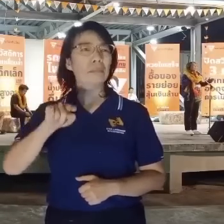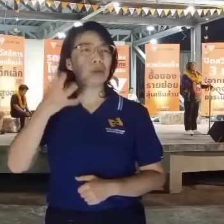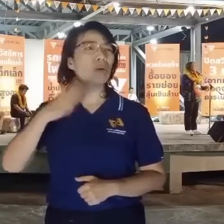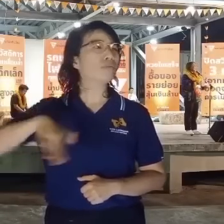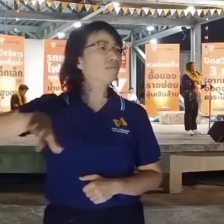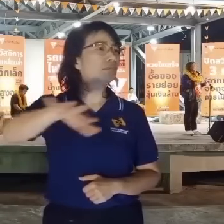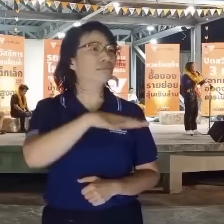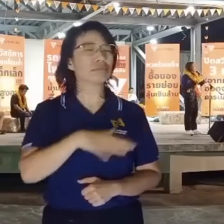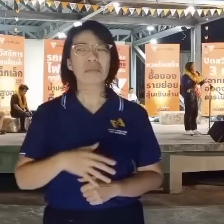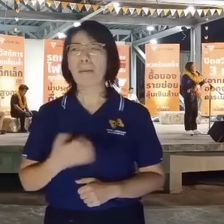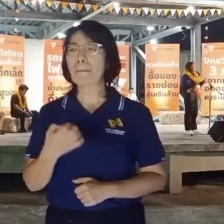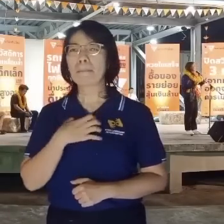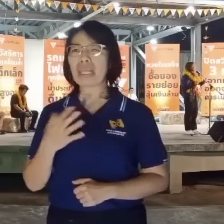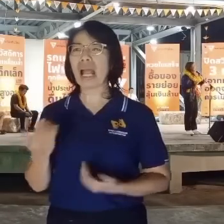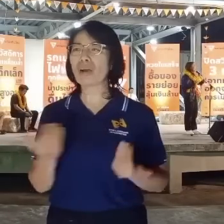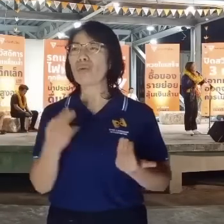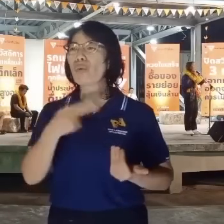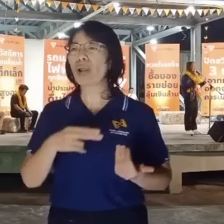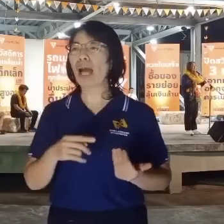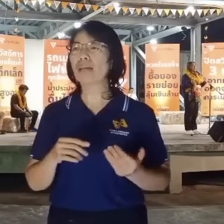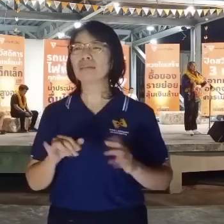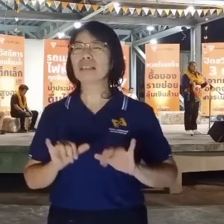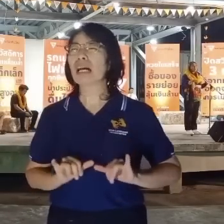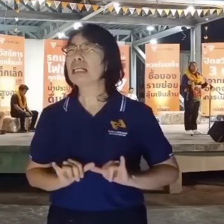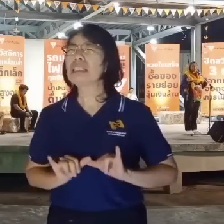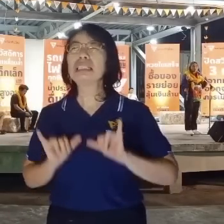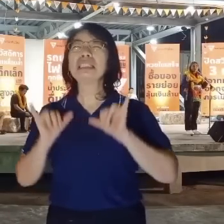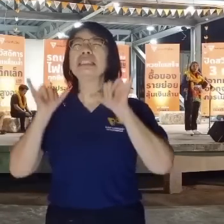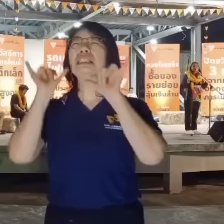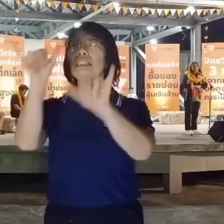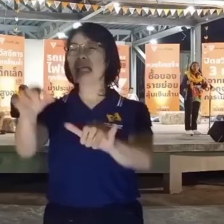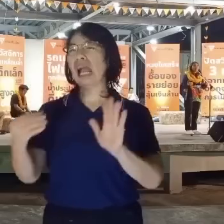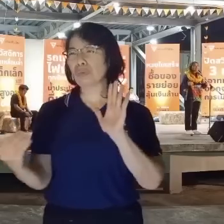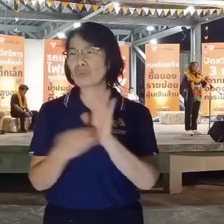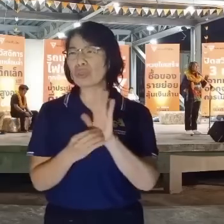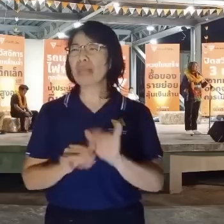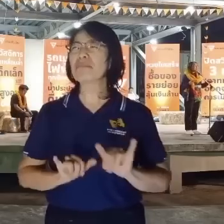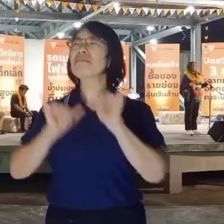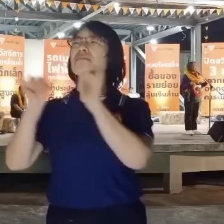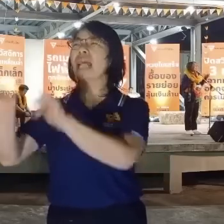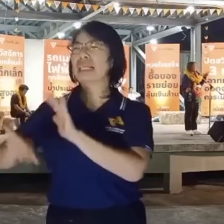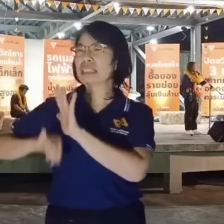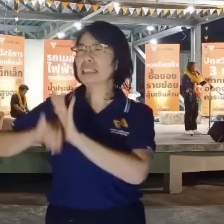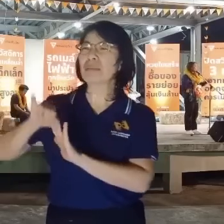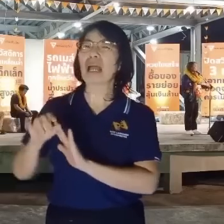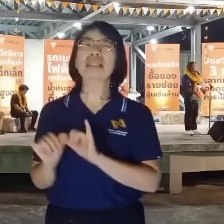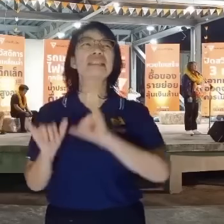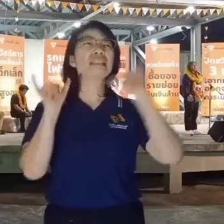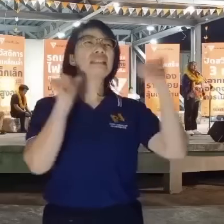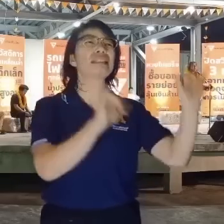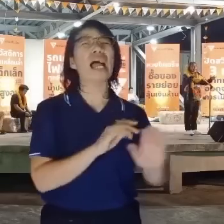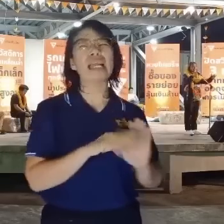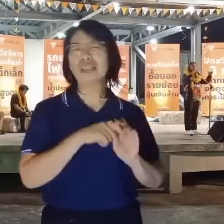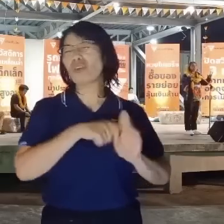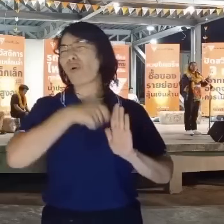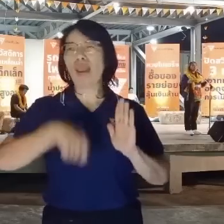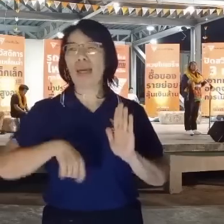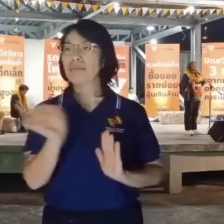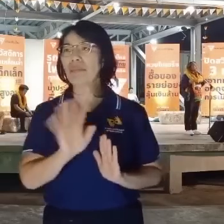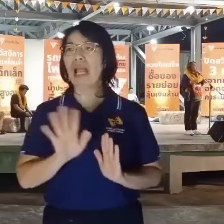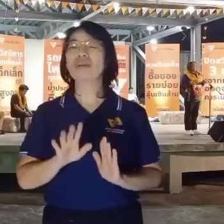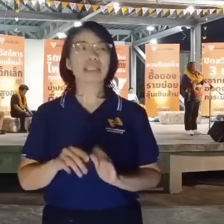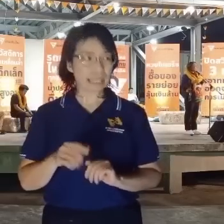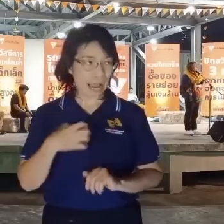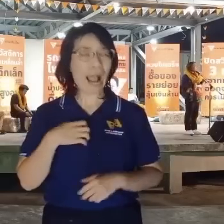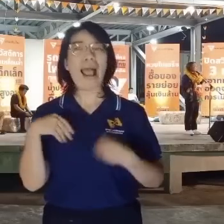กก็ไม่ได้อยากให้ลูกหลานของท่านต้องไปหางานทำในเมืองอื่นในเมืองใหญ่ในกรุงเทพอยากที่จะ